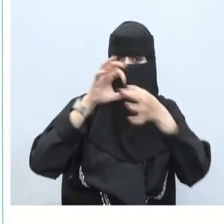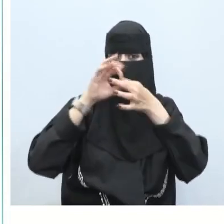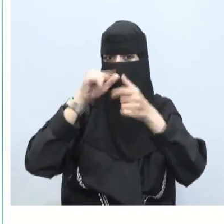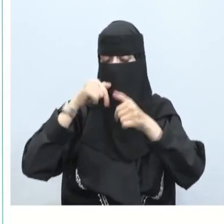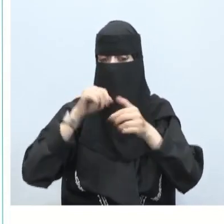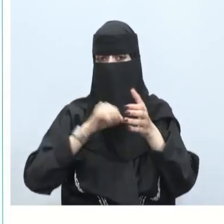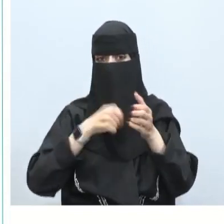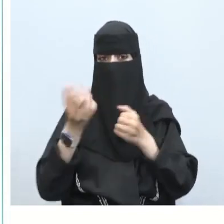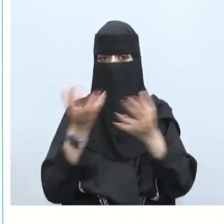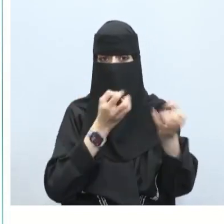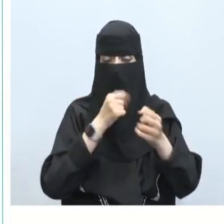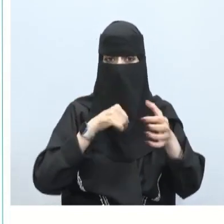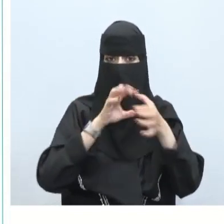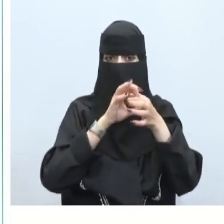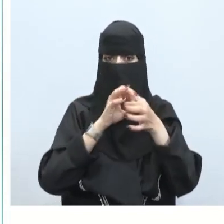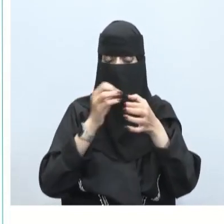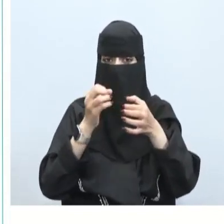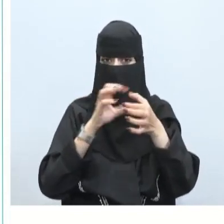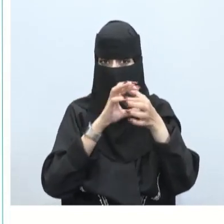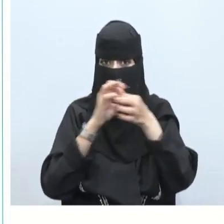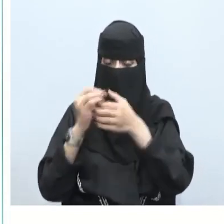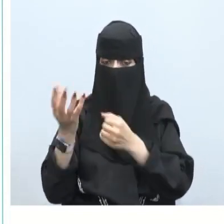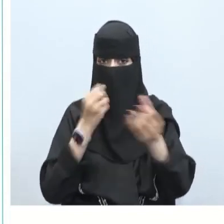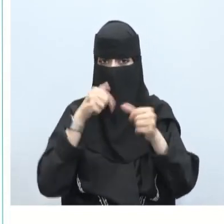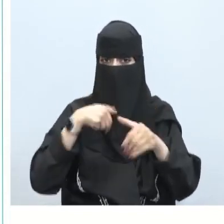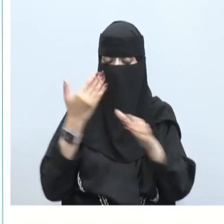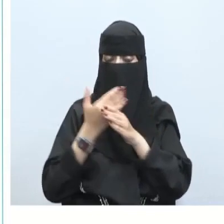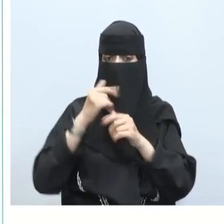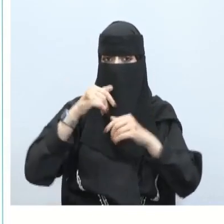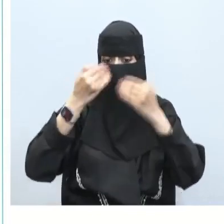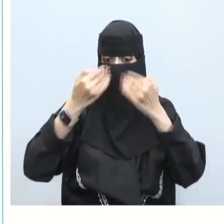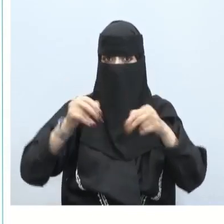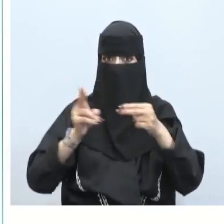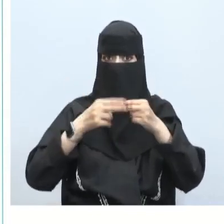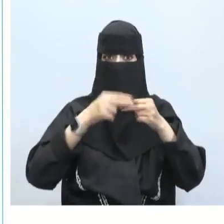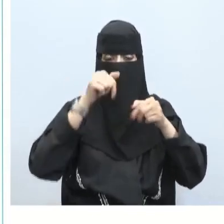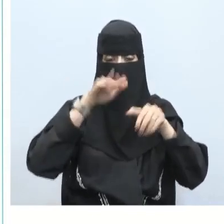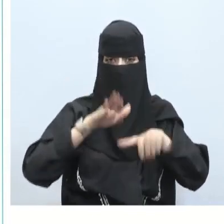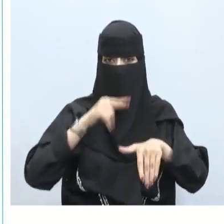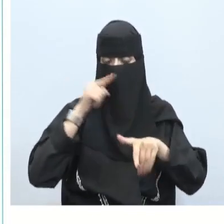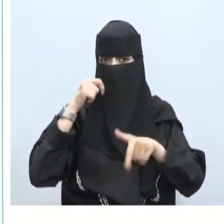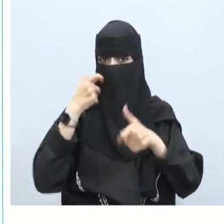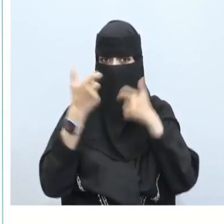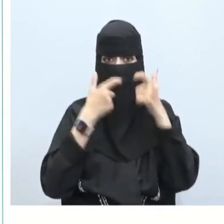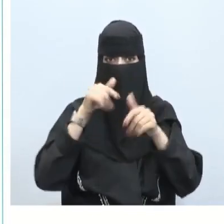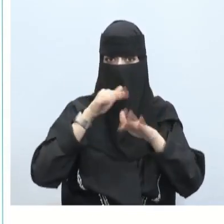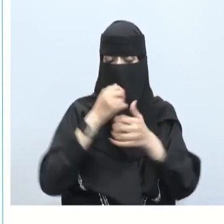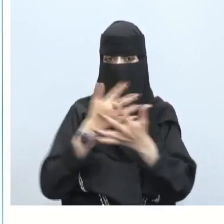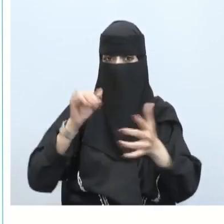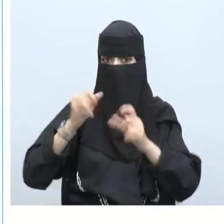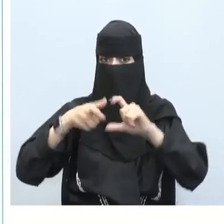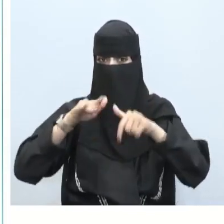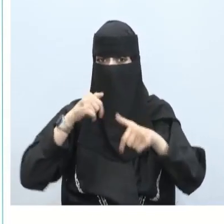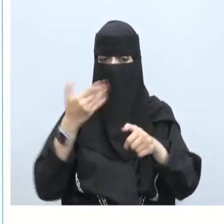في سلاسل الامداد ومشاكل في سلاسل الامداد نظر الحجر الصحي الذي حدث لذلك نلاحظ ان كثير من المنظمات تاثرت